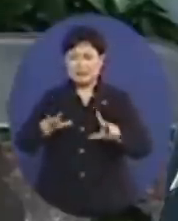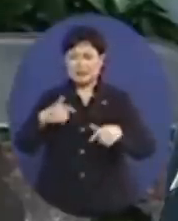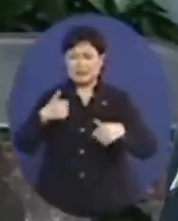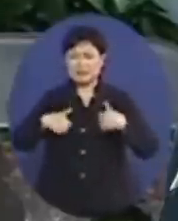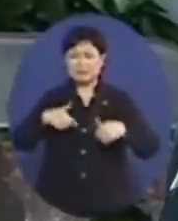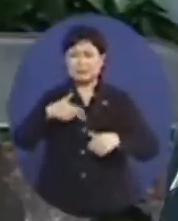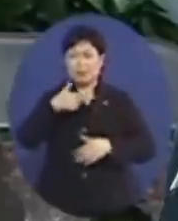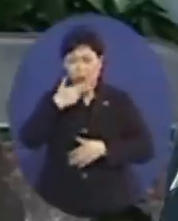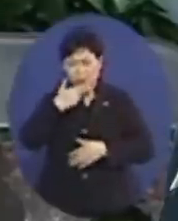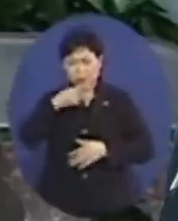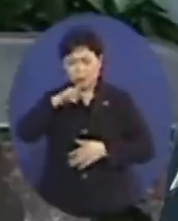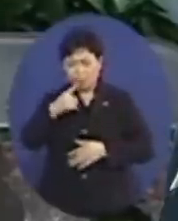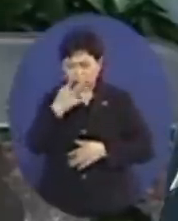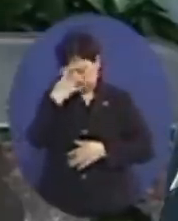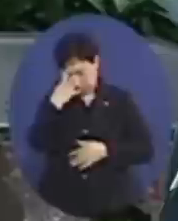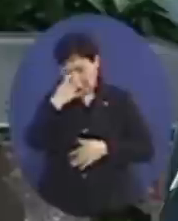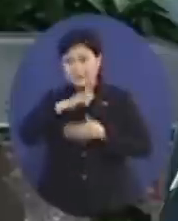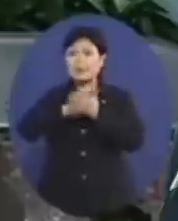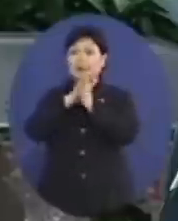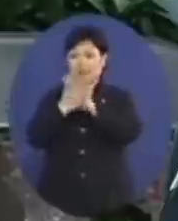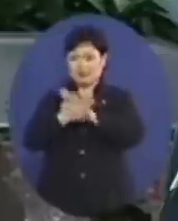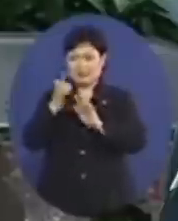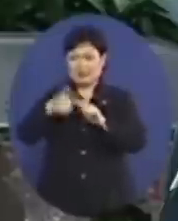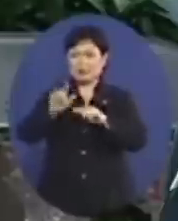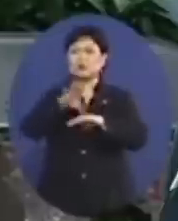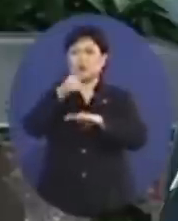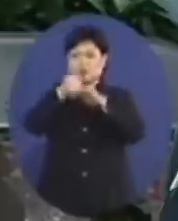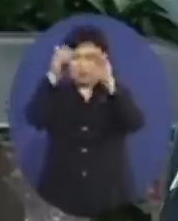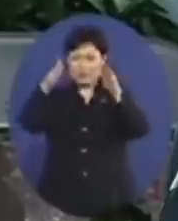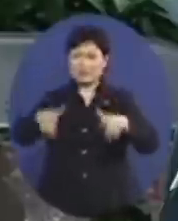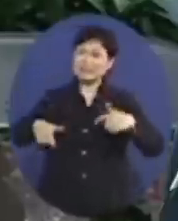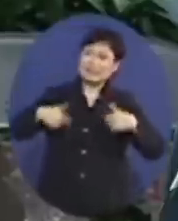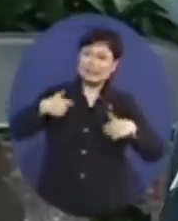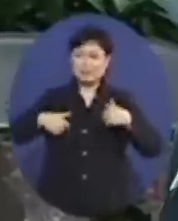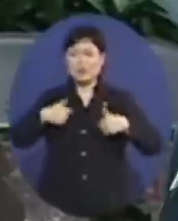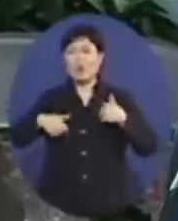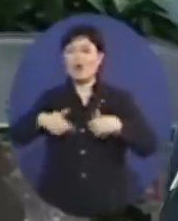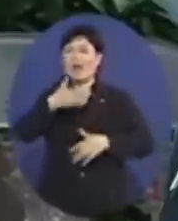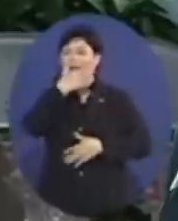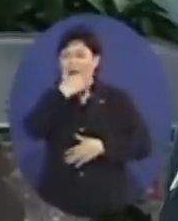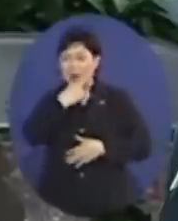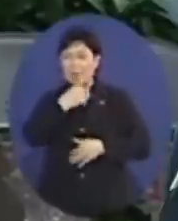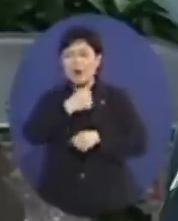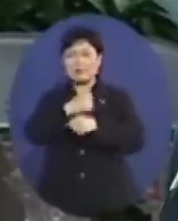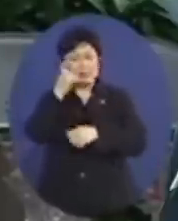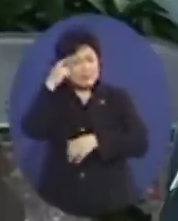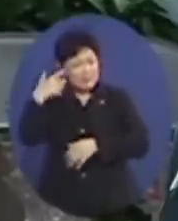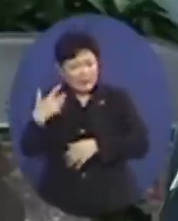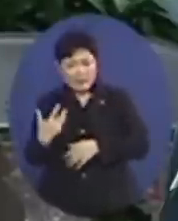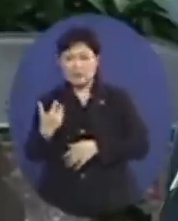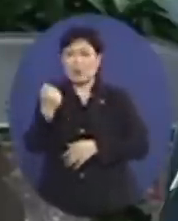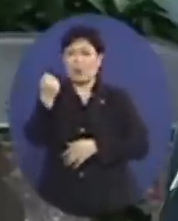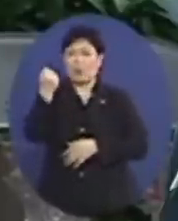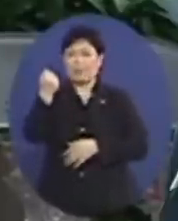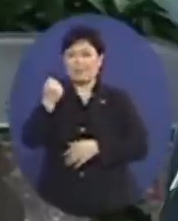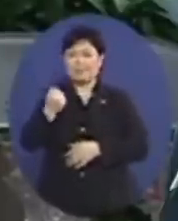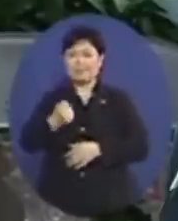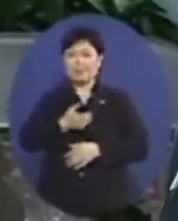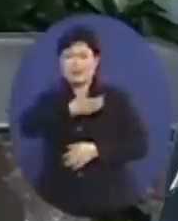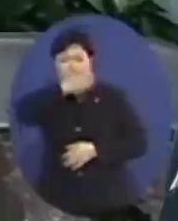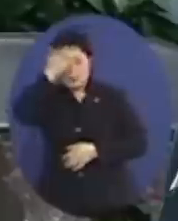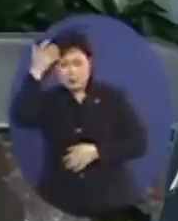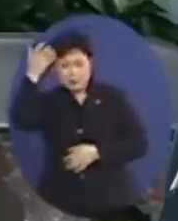안 행복해도 예수 그리스도로 말미암아 기쁘고 행복하다고 생각하고